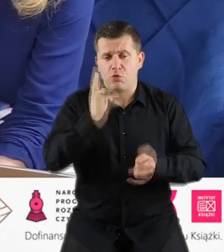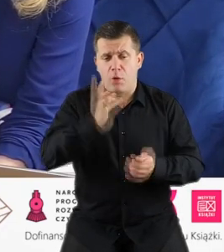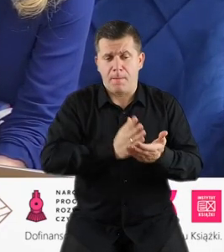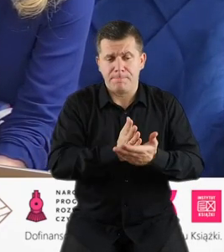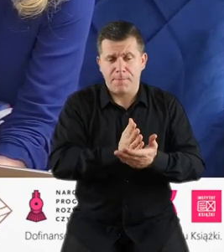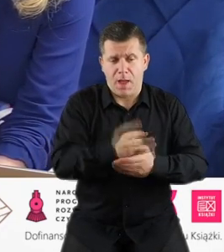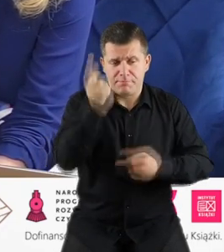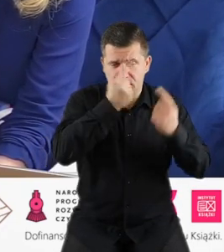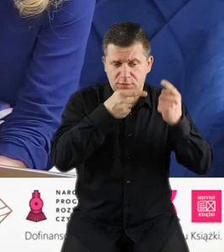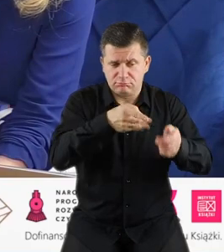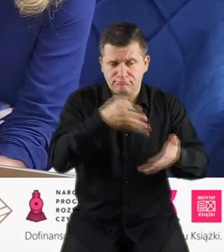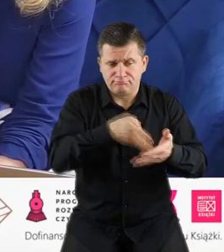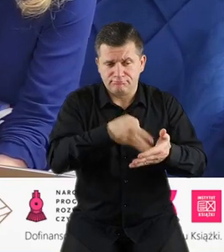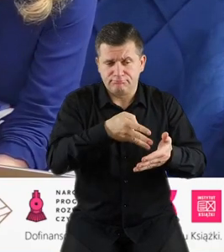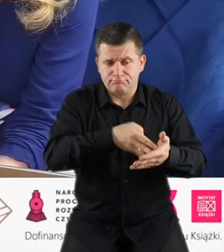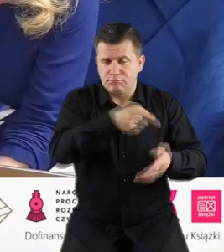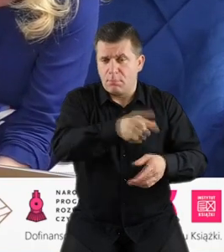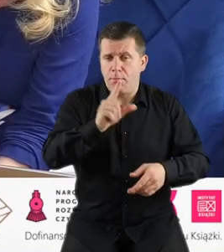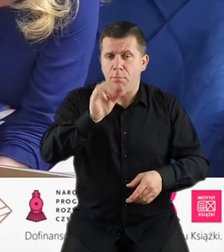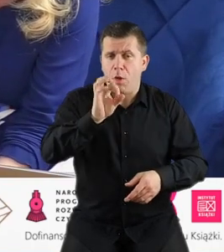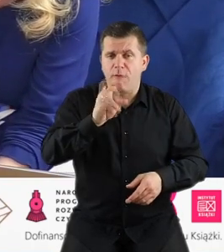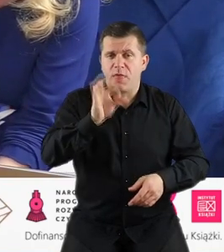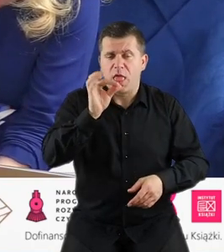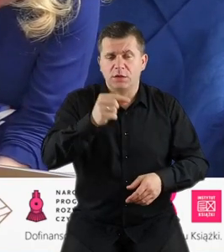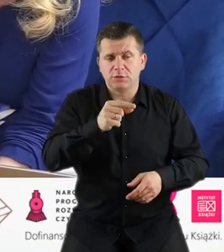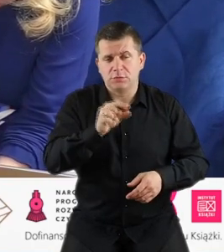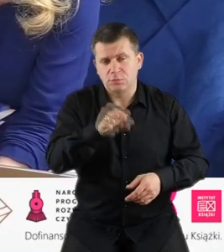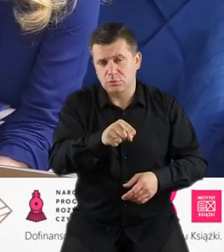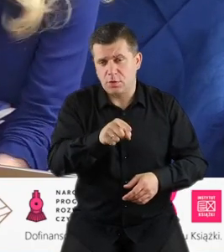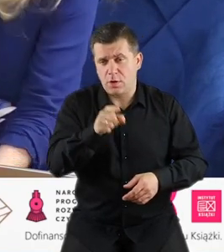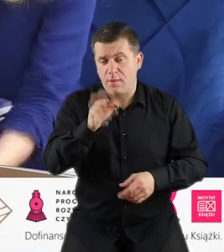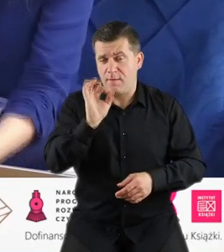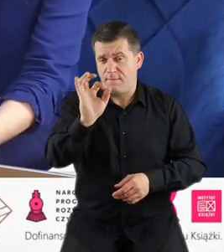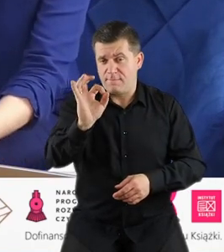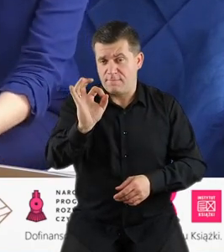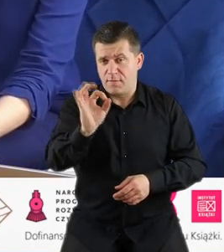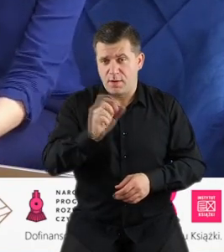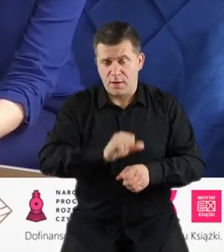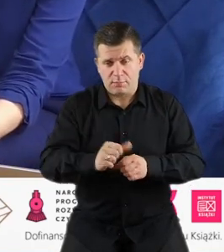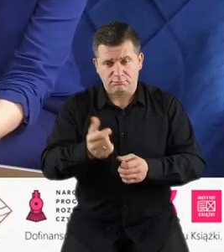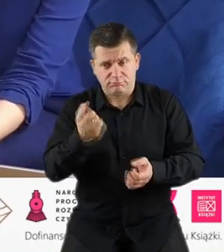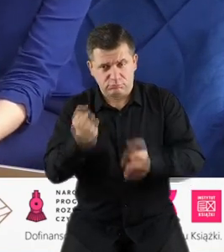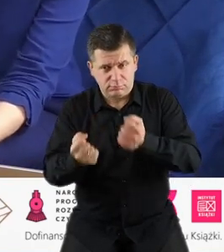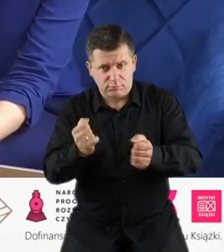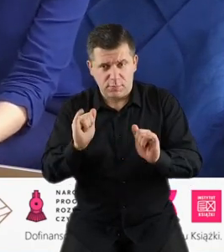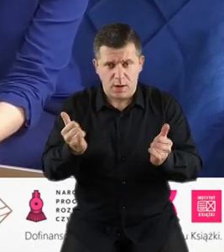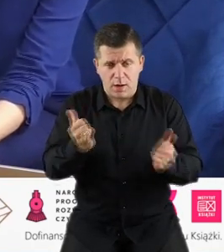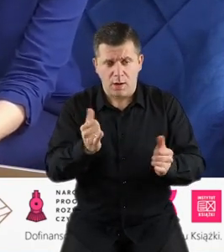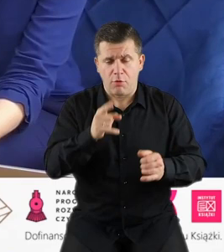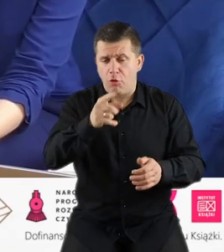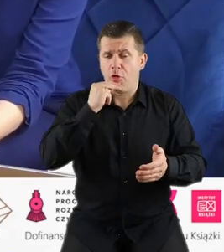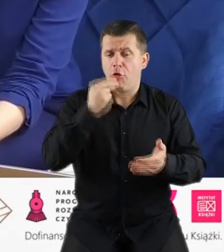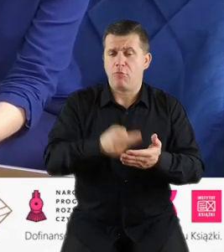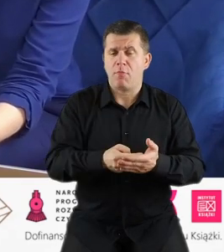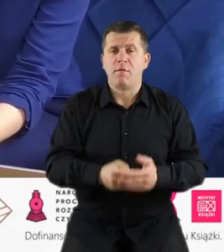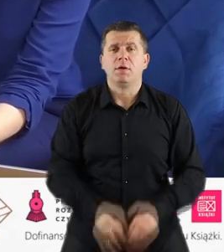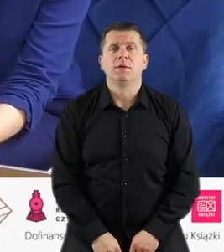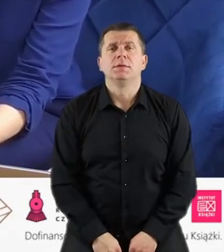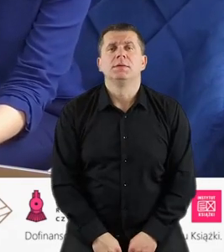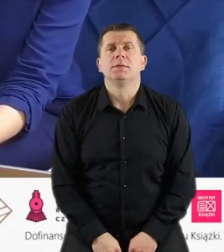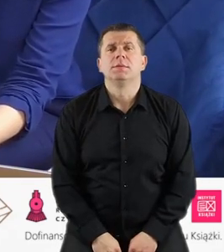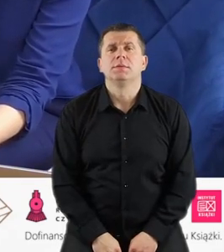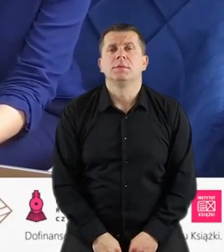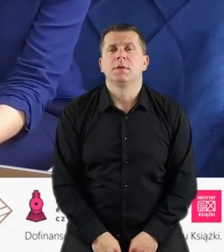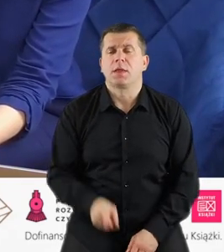mapę jak powieść. Mapę jak powieść. Pani powieść wydaje się trudniejsza? Tak. Pani odpowiedziała na to pytanie powieść właściwie.